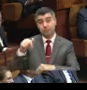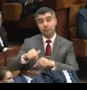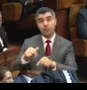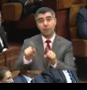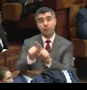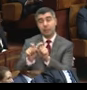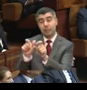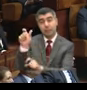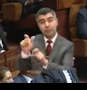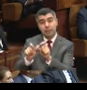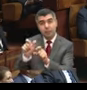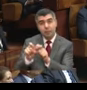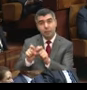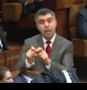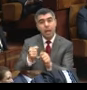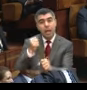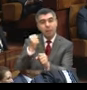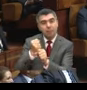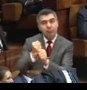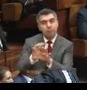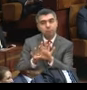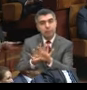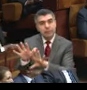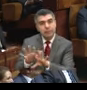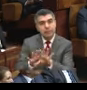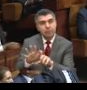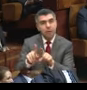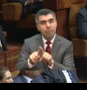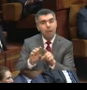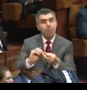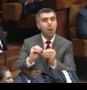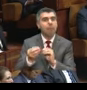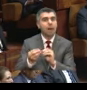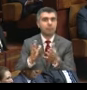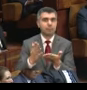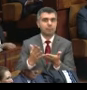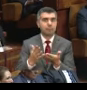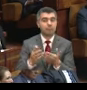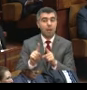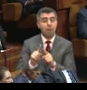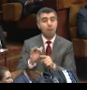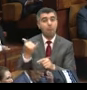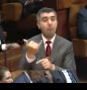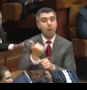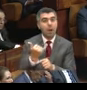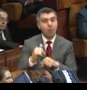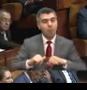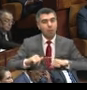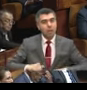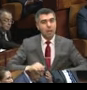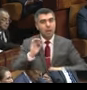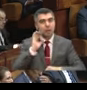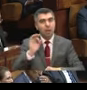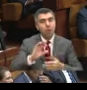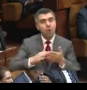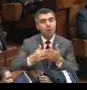الذاتيين وبالتالي هذا المجال هو مجال اللي فيه الفوضى، وخصكم تدخلوا بالحزم اللازم باش يمكن هذا